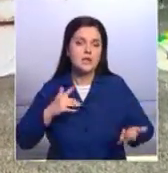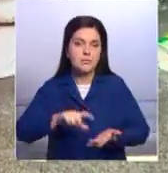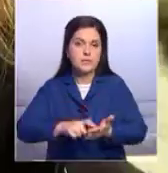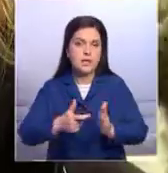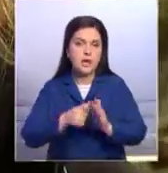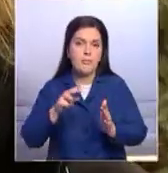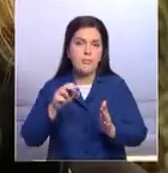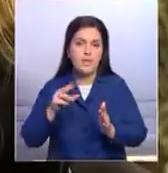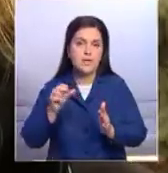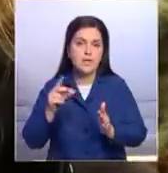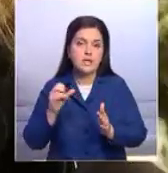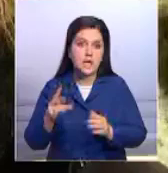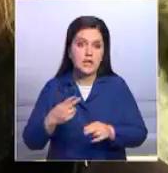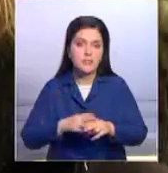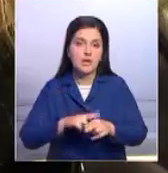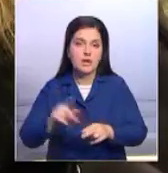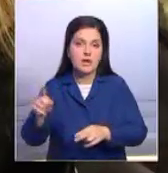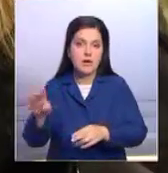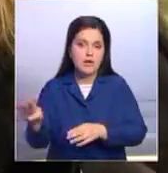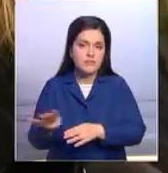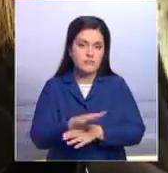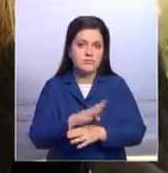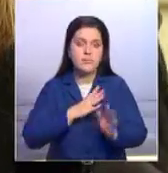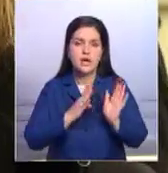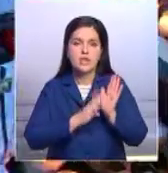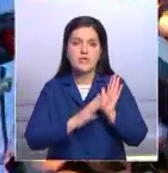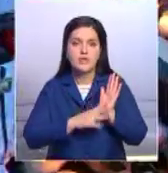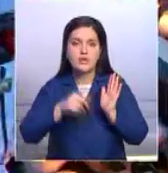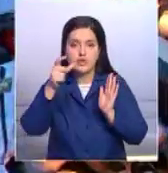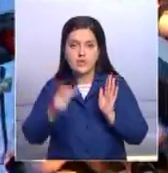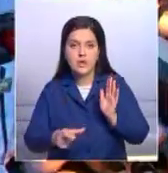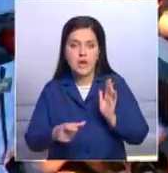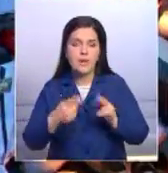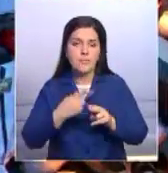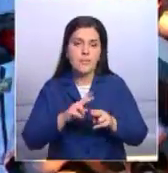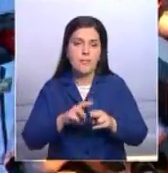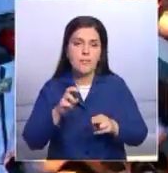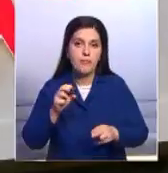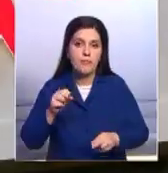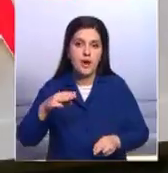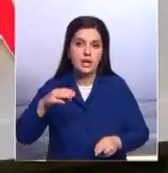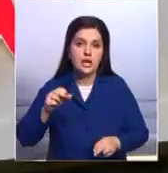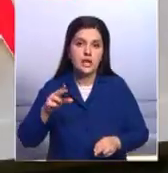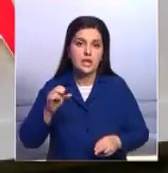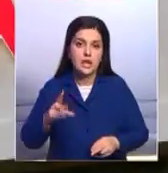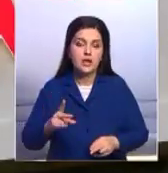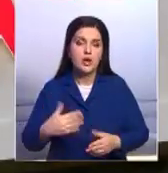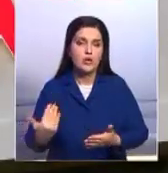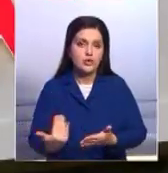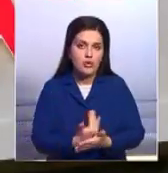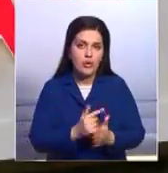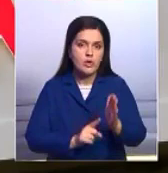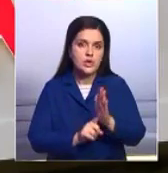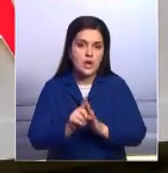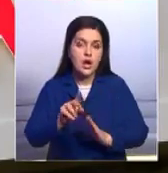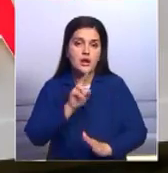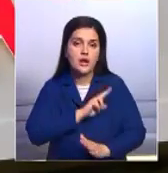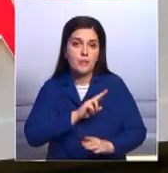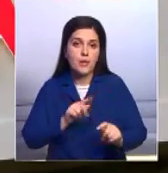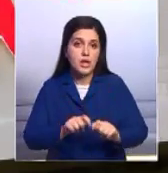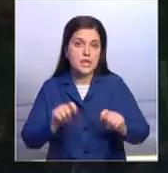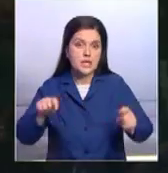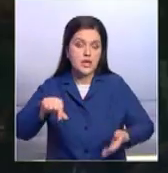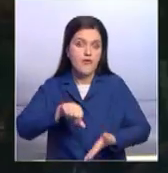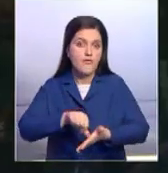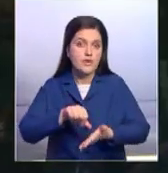концертном зале Батаклан экстремисты расстреляли 90 посетителей. Добавлю, накануне Батаклан возобновил свою работу. На открытии